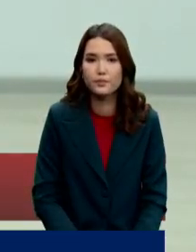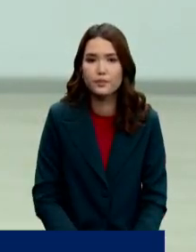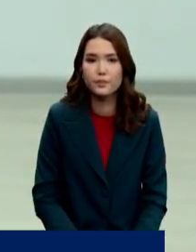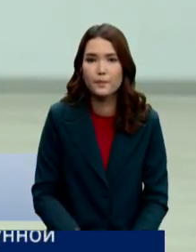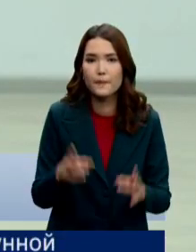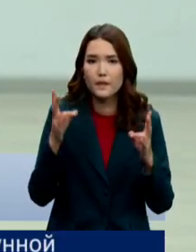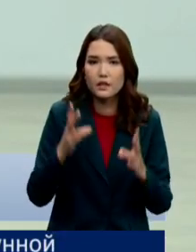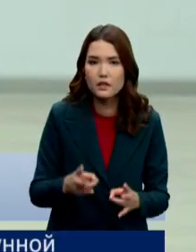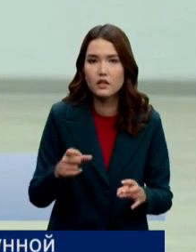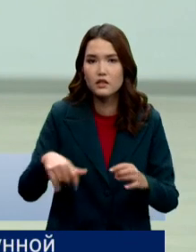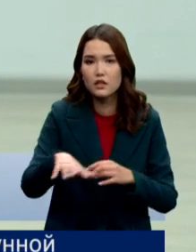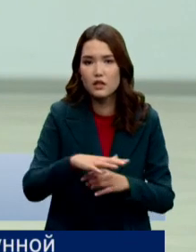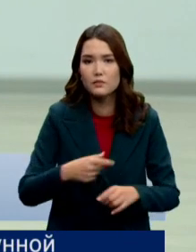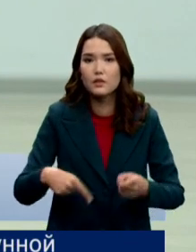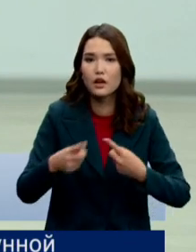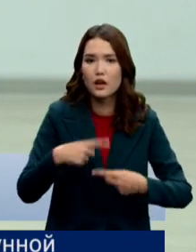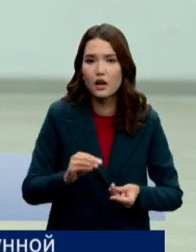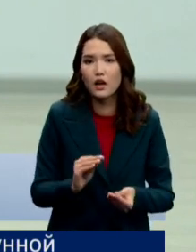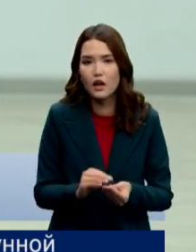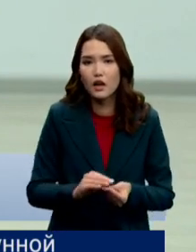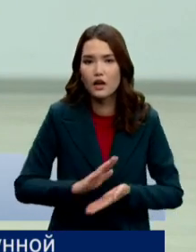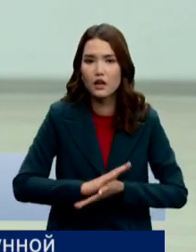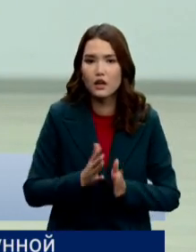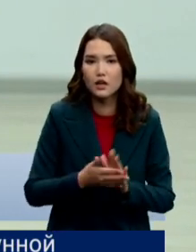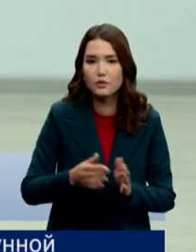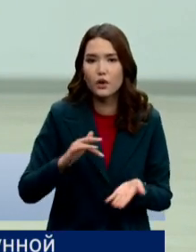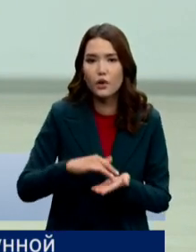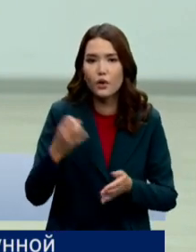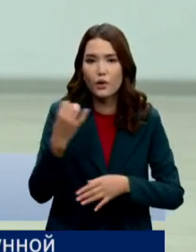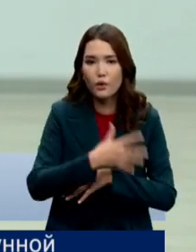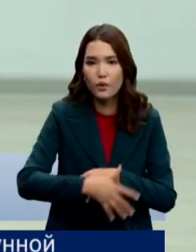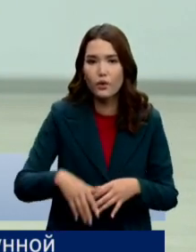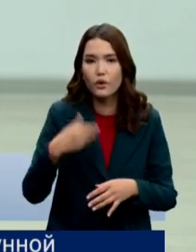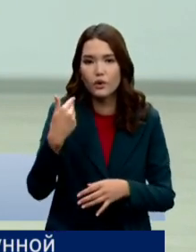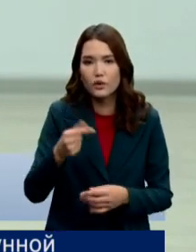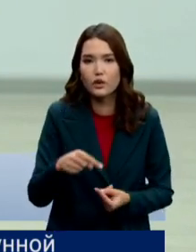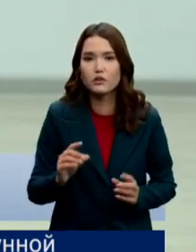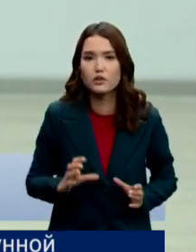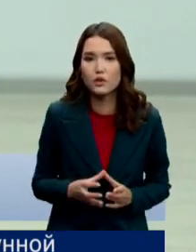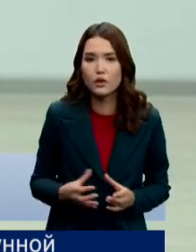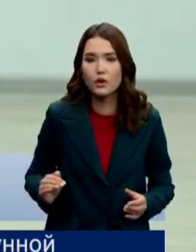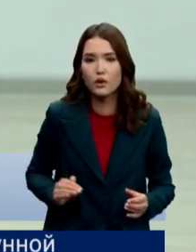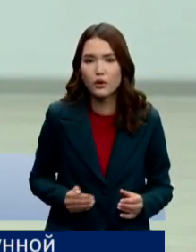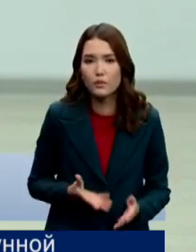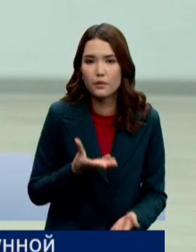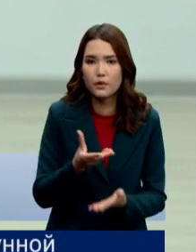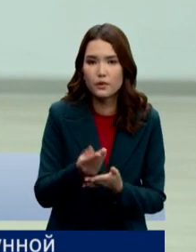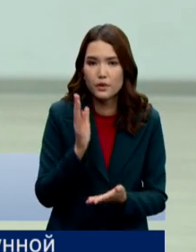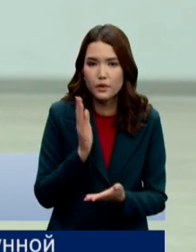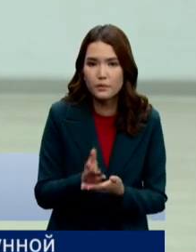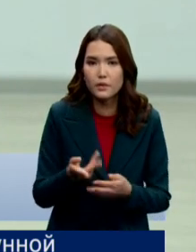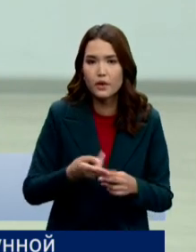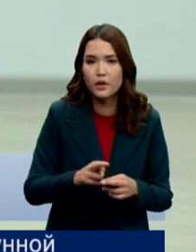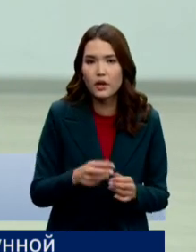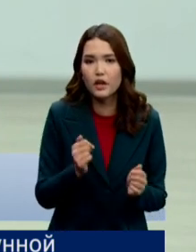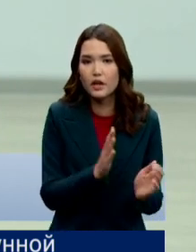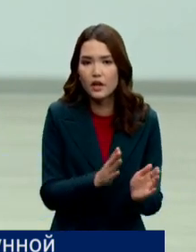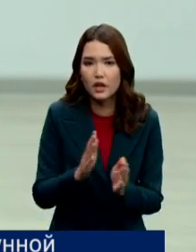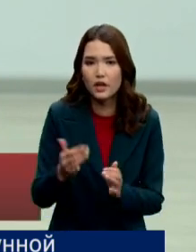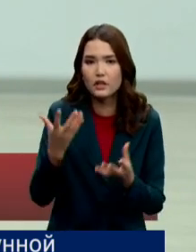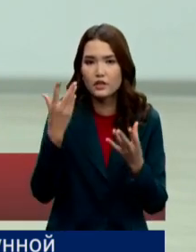Зардап шеккен үйлерді қалпына келтіру шығынын Орталық Азиялық энергетикалық корпорациясы мойнына алады. Одан басқа қайырымдылыққа